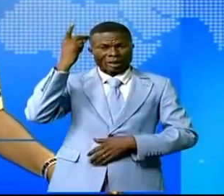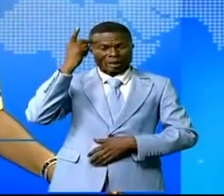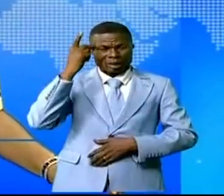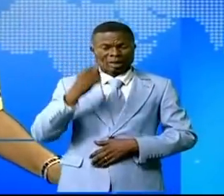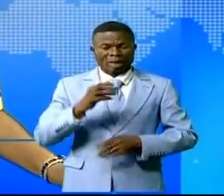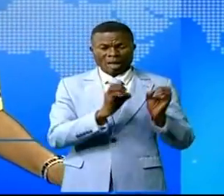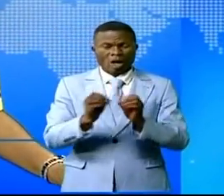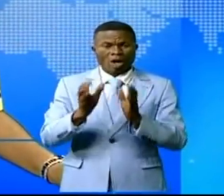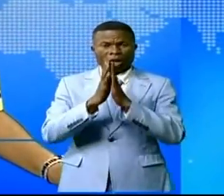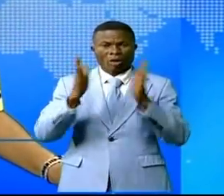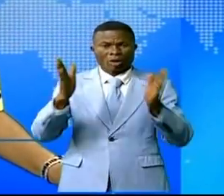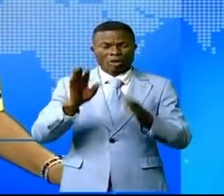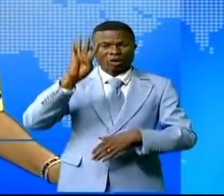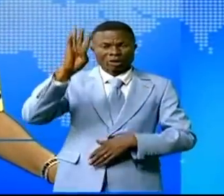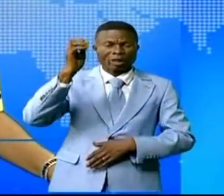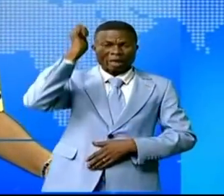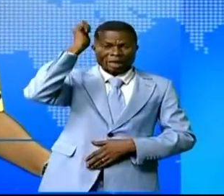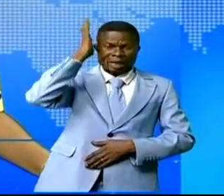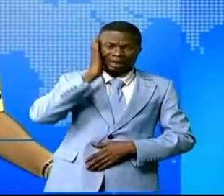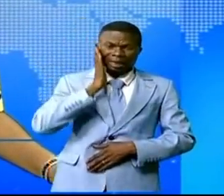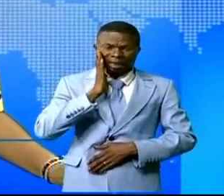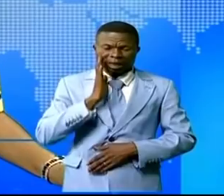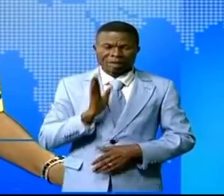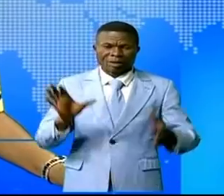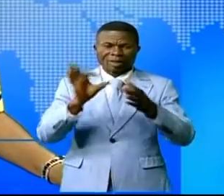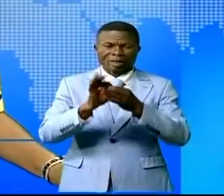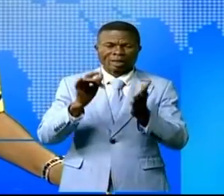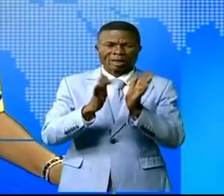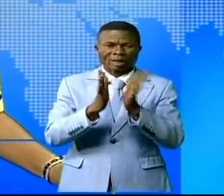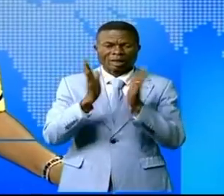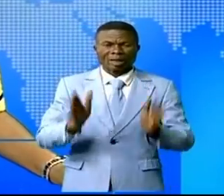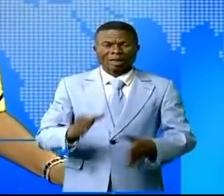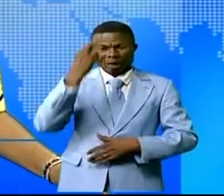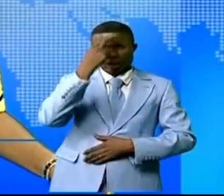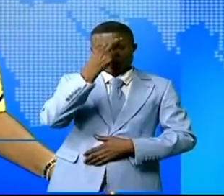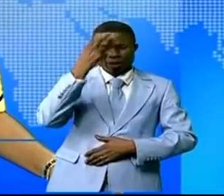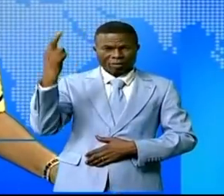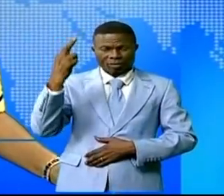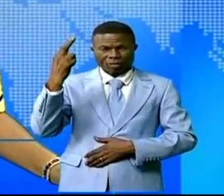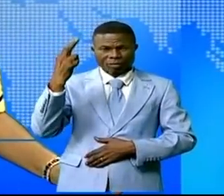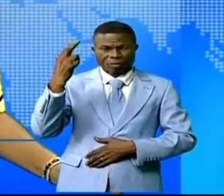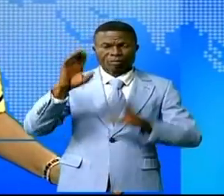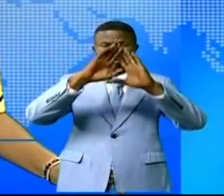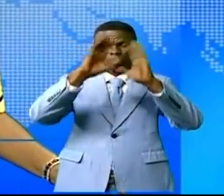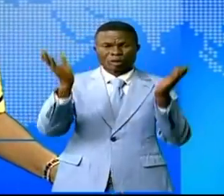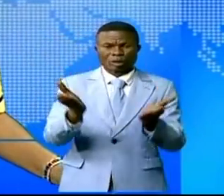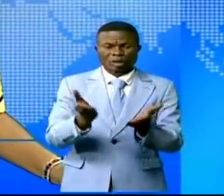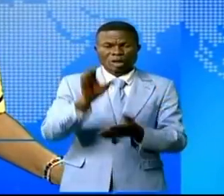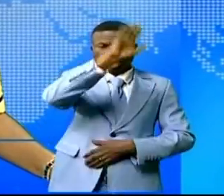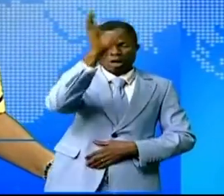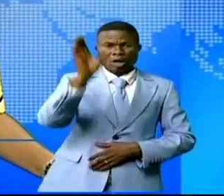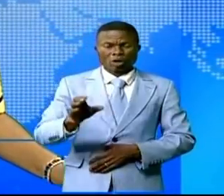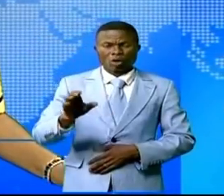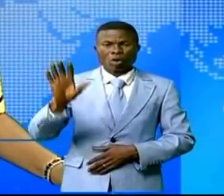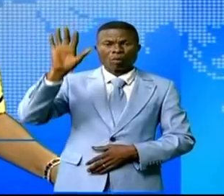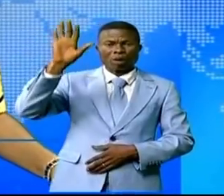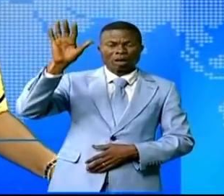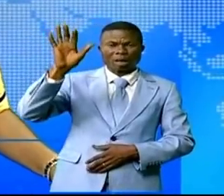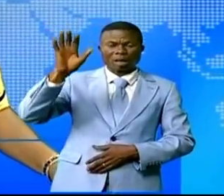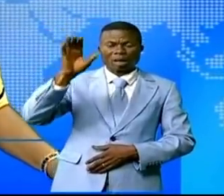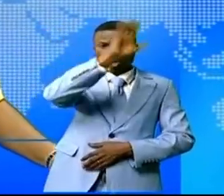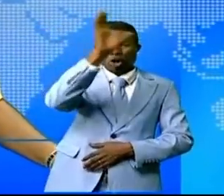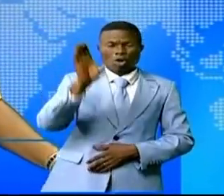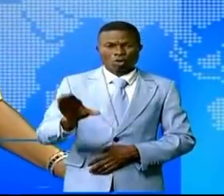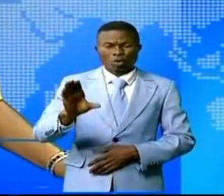la messe de Jeudi Saint pour communier avec le fidèle catholique de la commune de Yolo,